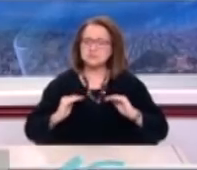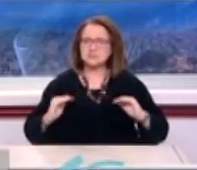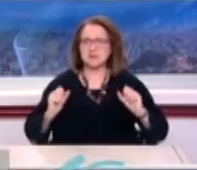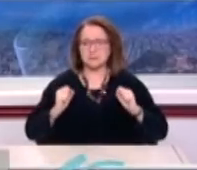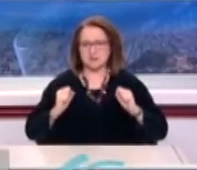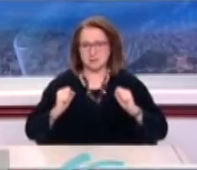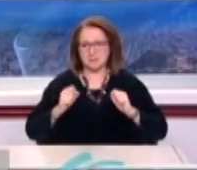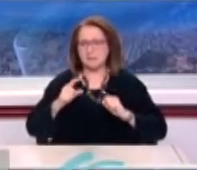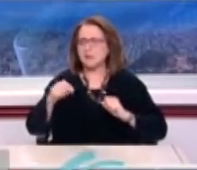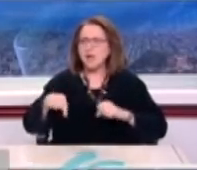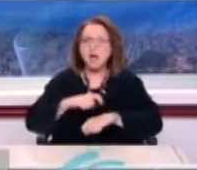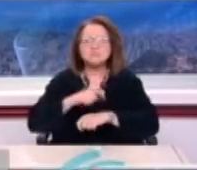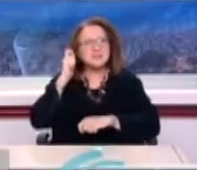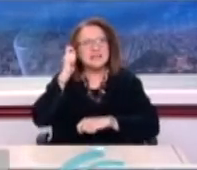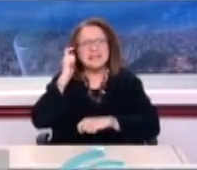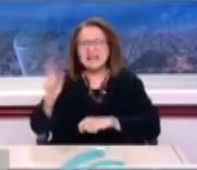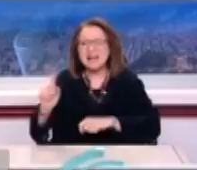Σας παρακαλέσαμε.